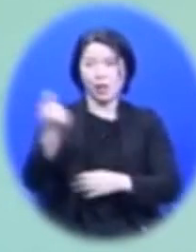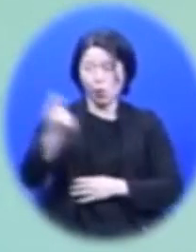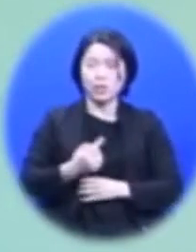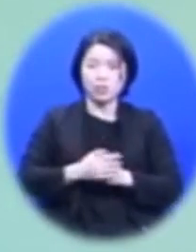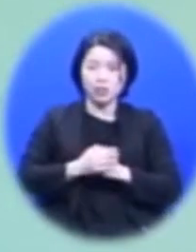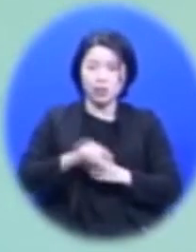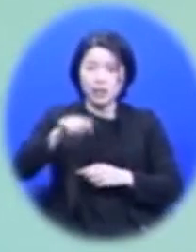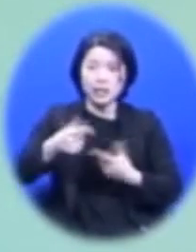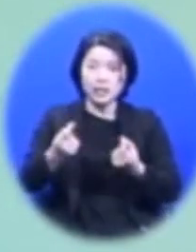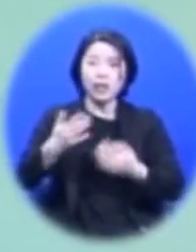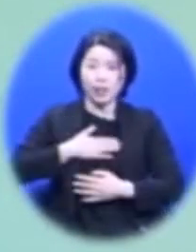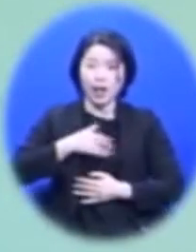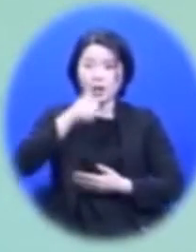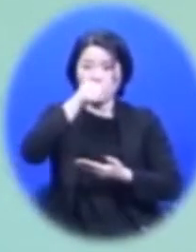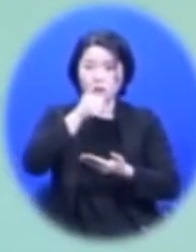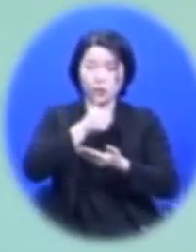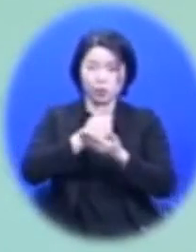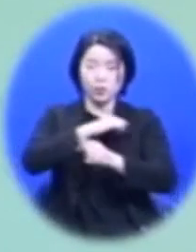나도 용서받을 수 있습니까?